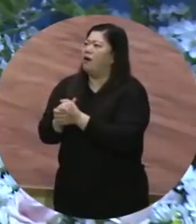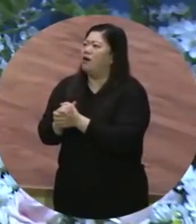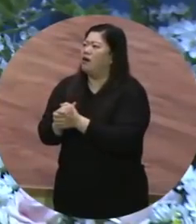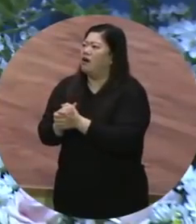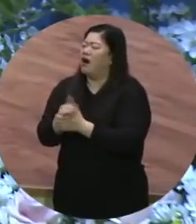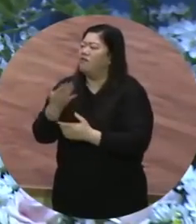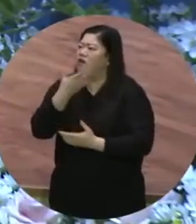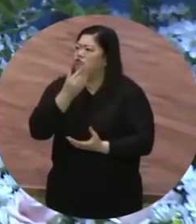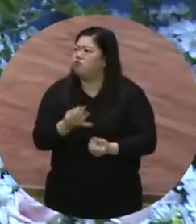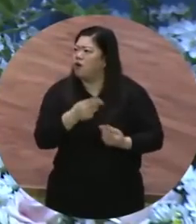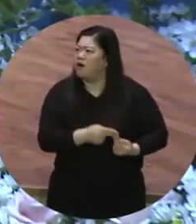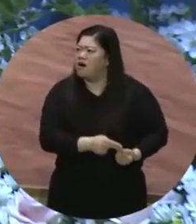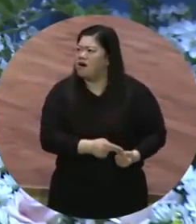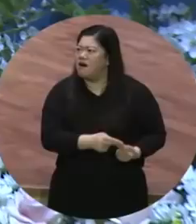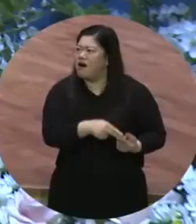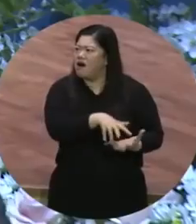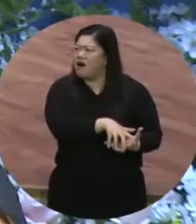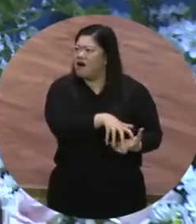것인데